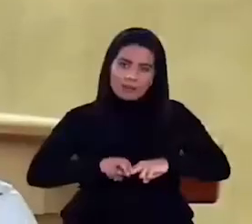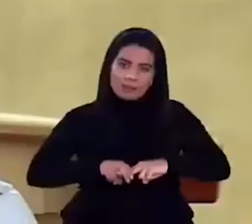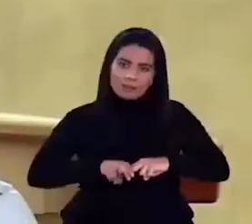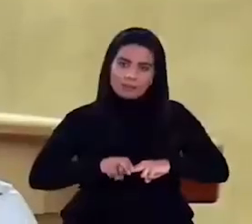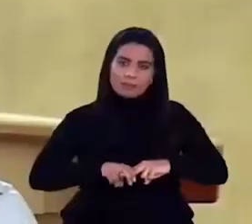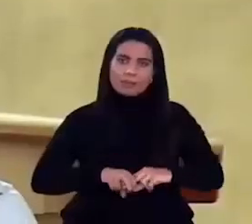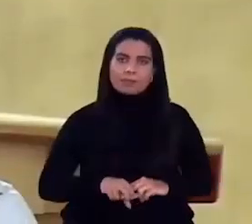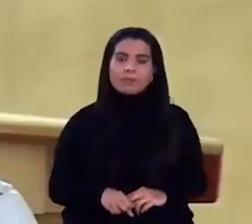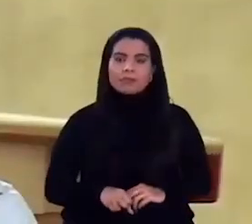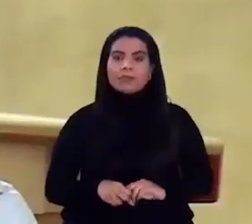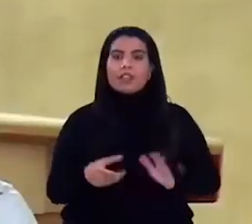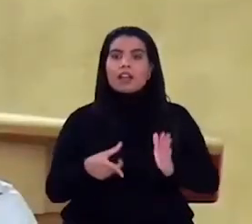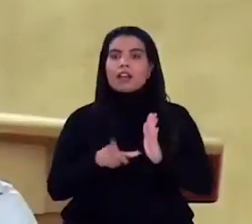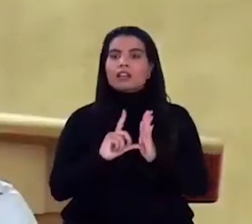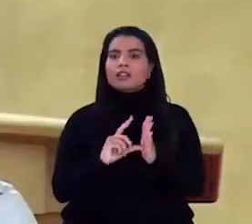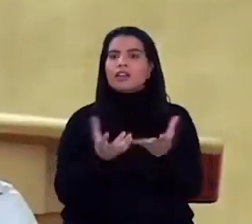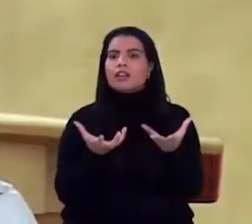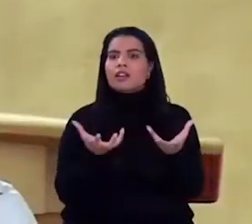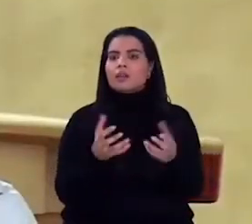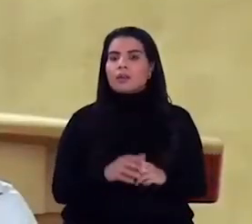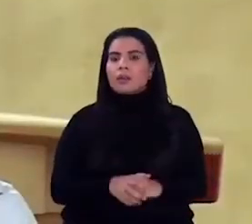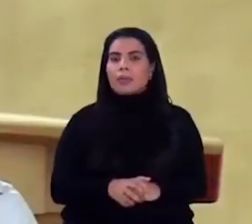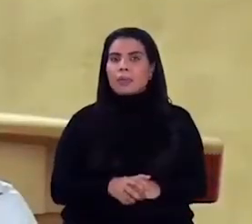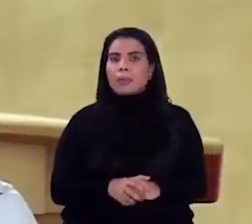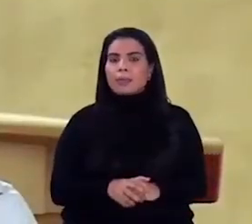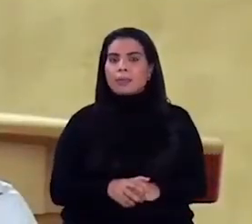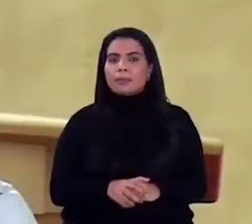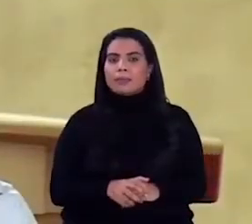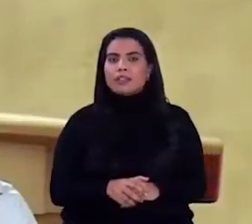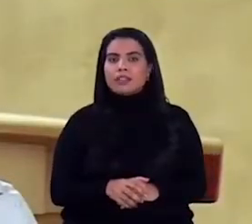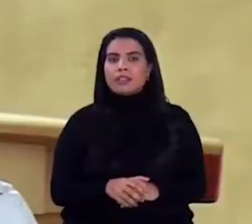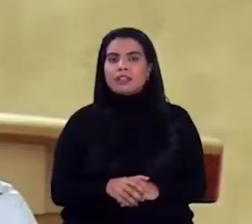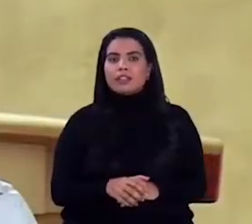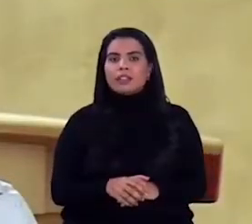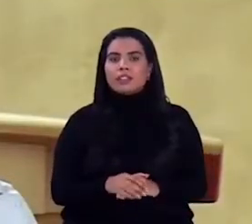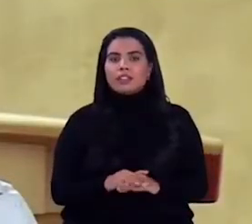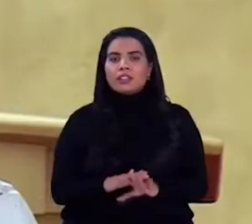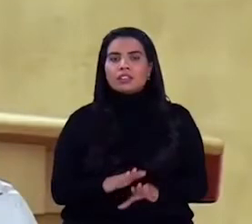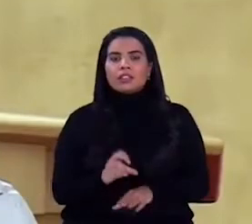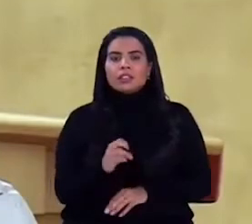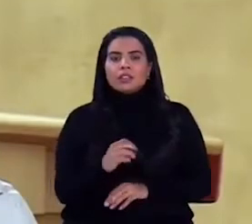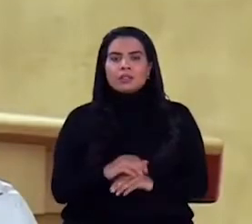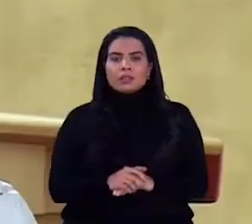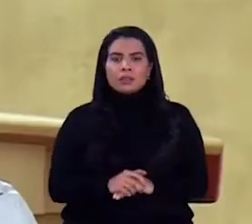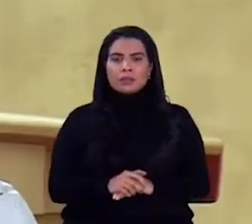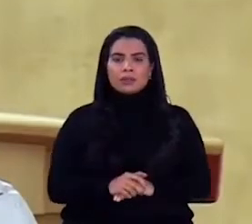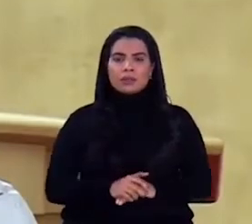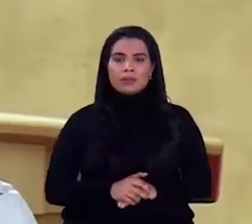j'aimerais vous montrer ici ses 27 points